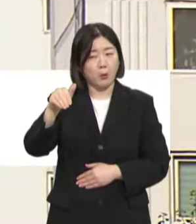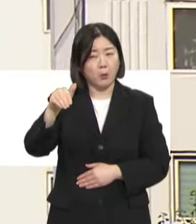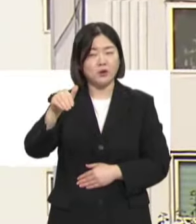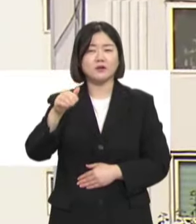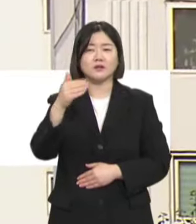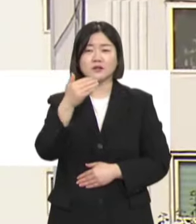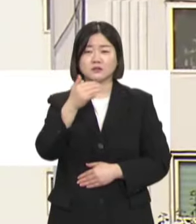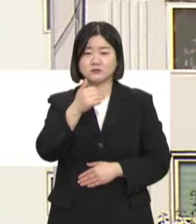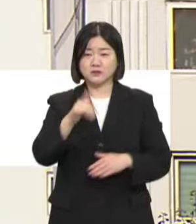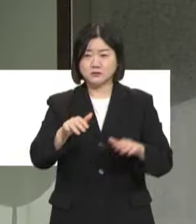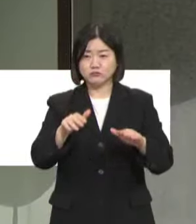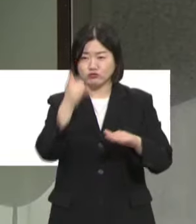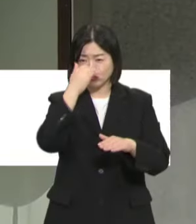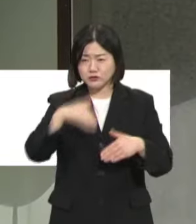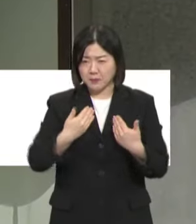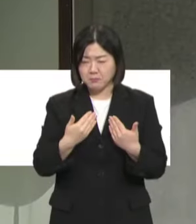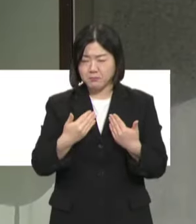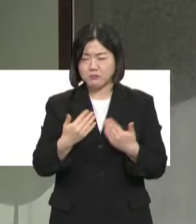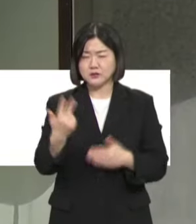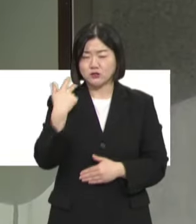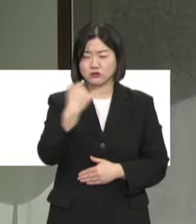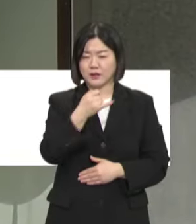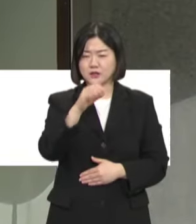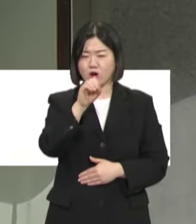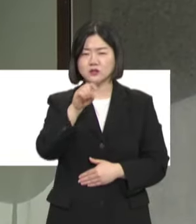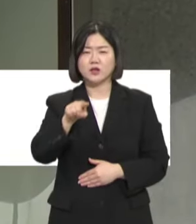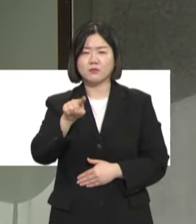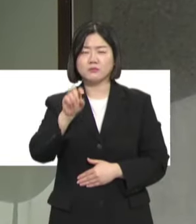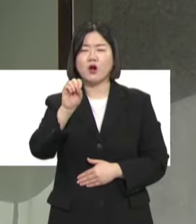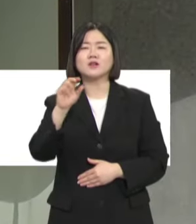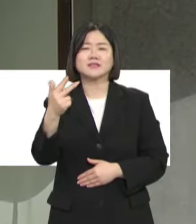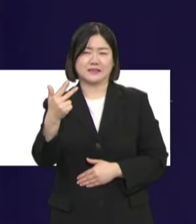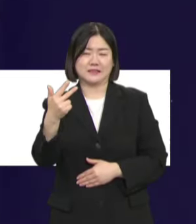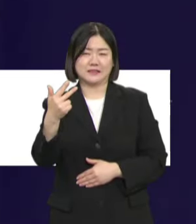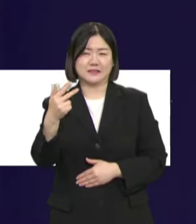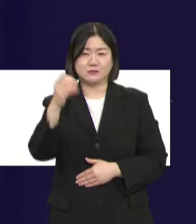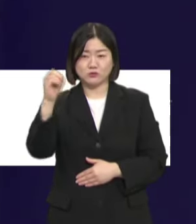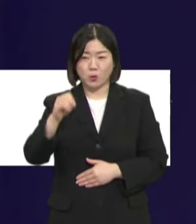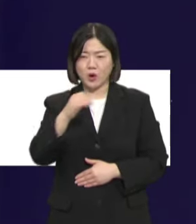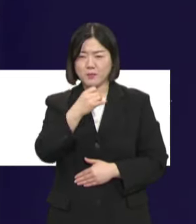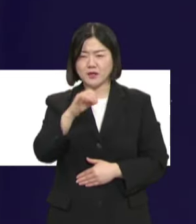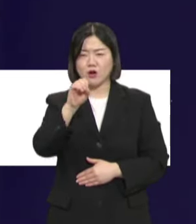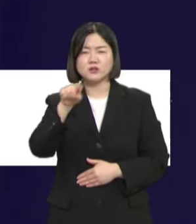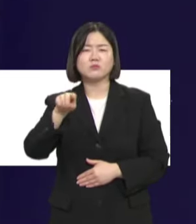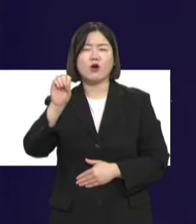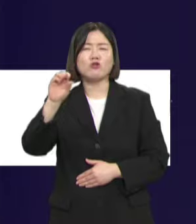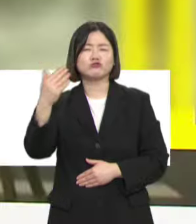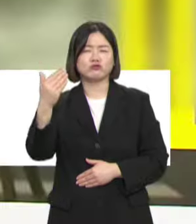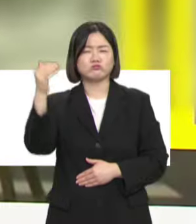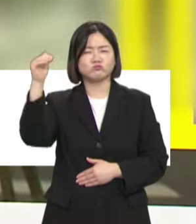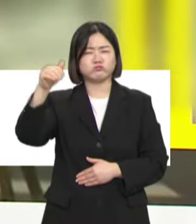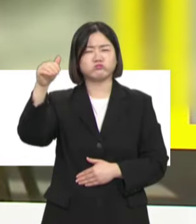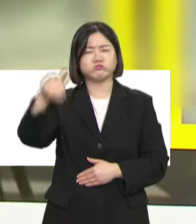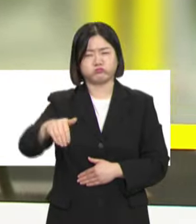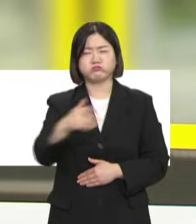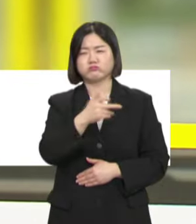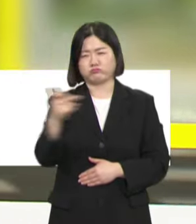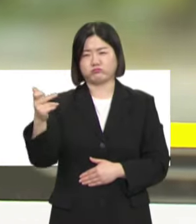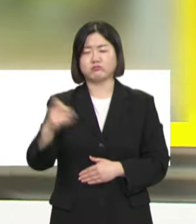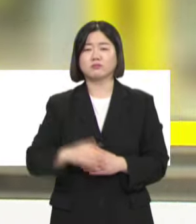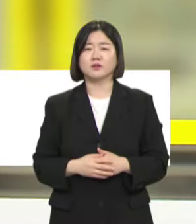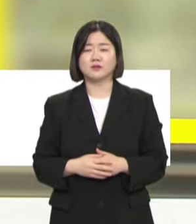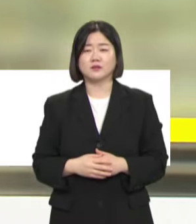크게 줄었지만 충남은 지난주 - 0.07% - 0.09% 하락폭이